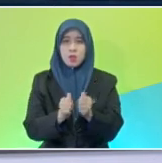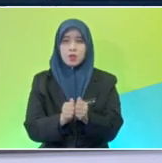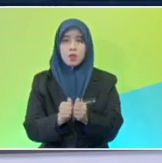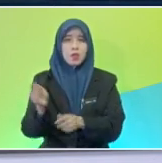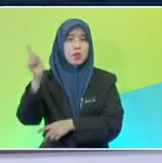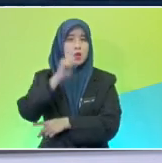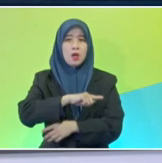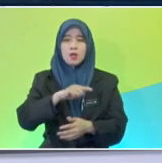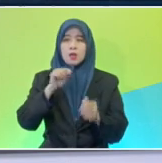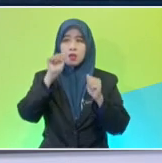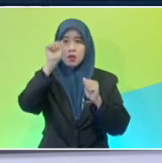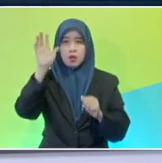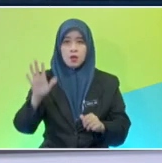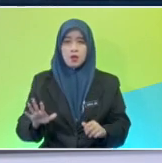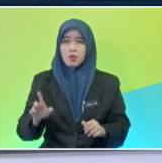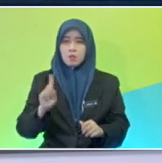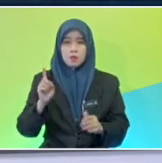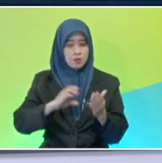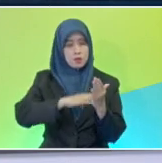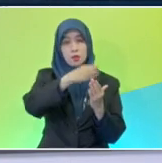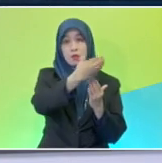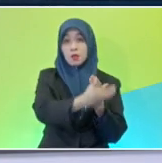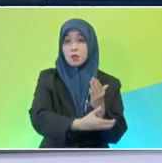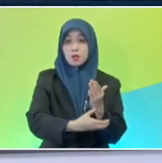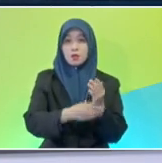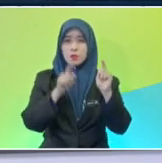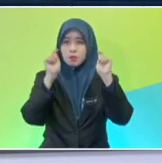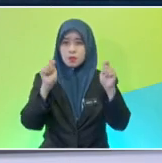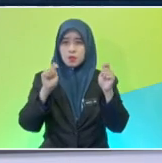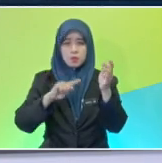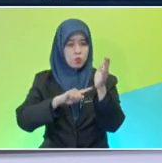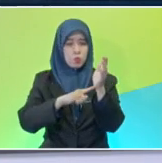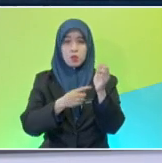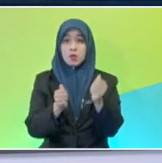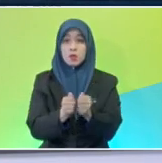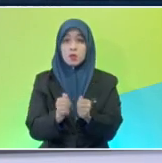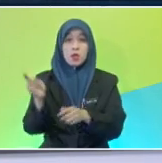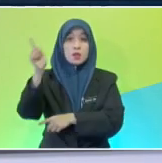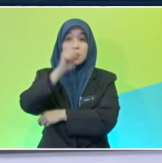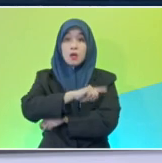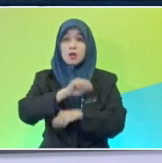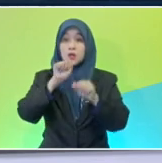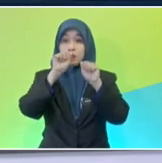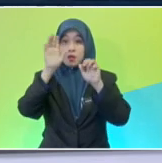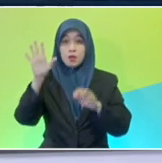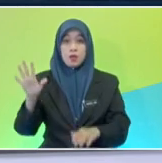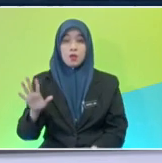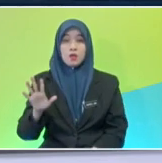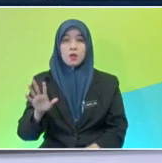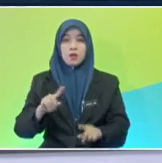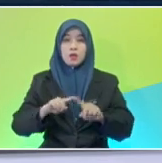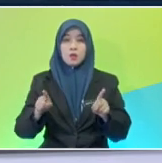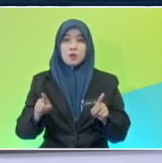Okey. Mana-mana kalender dia akan bermula pada hari Ahad. Tetapi cikgu susunkan bermula hari Isnin.